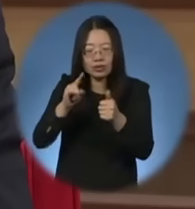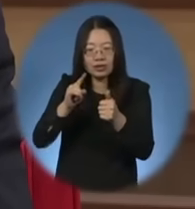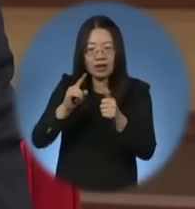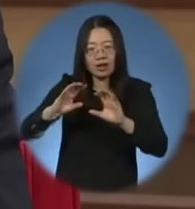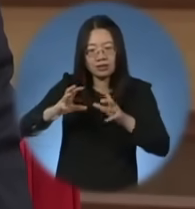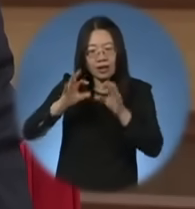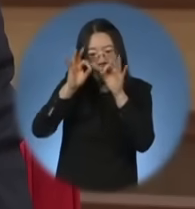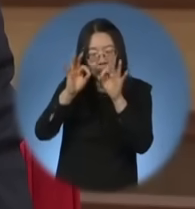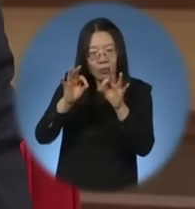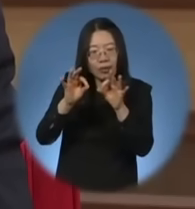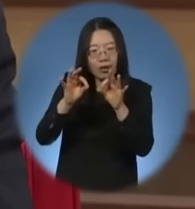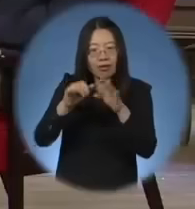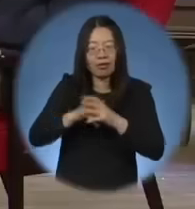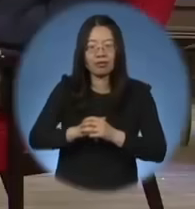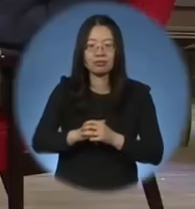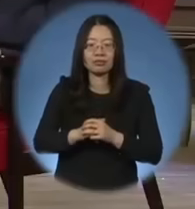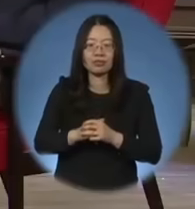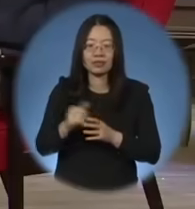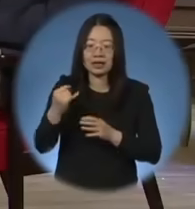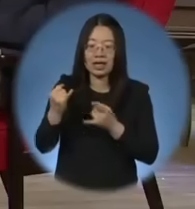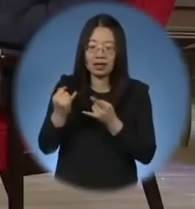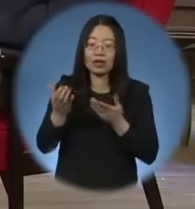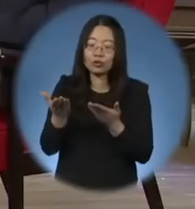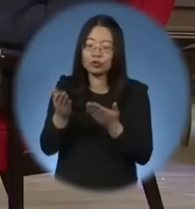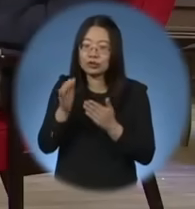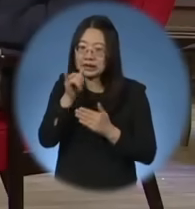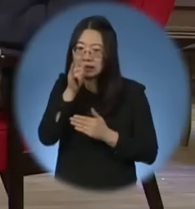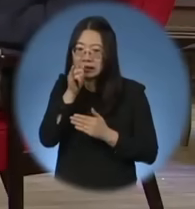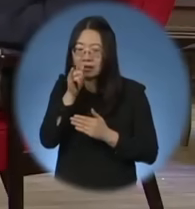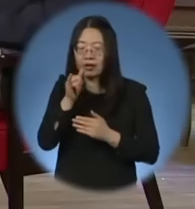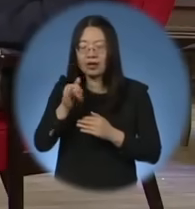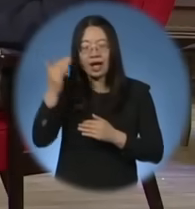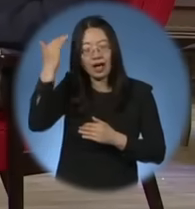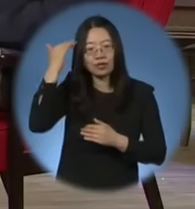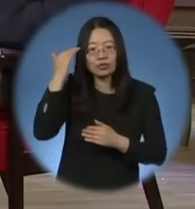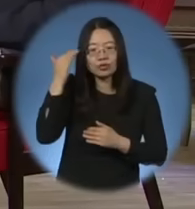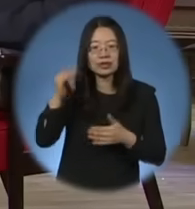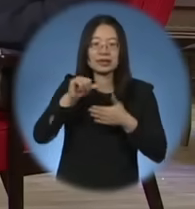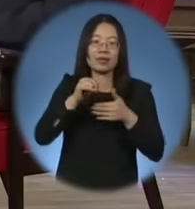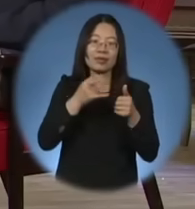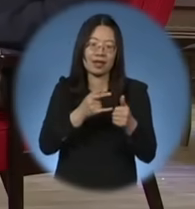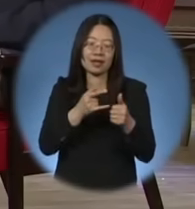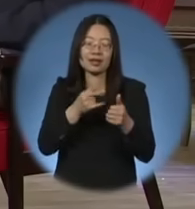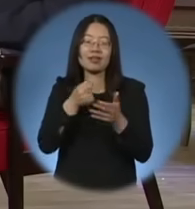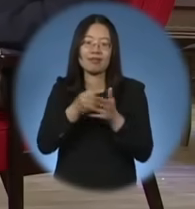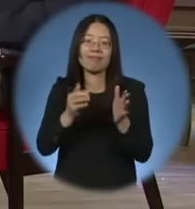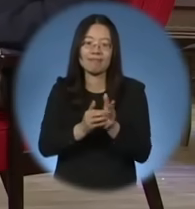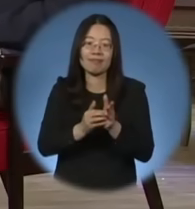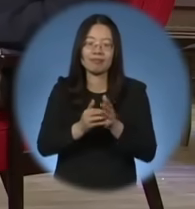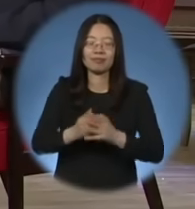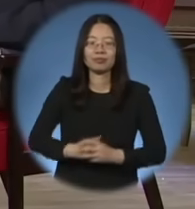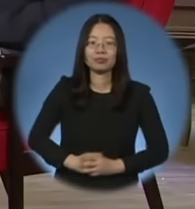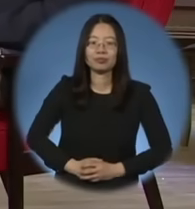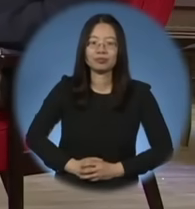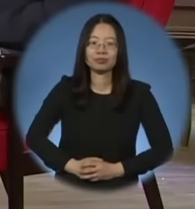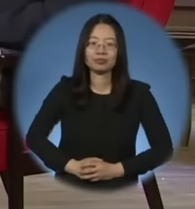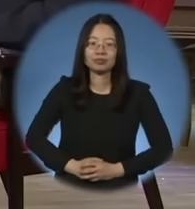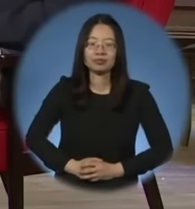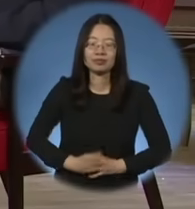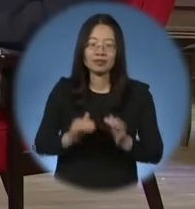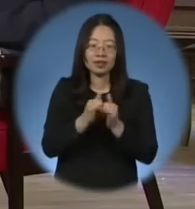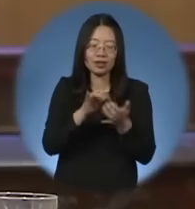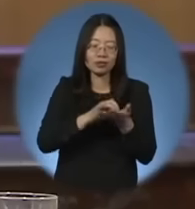어떤 집 어떤 나라에는 막 딸한테 주는 것도 있어요 근데 한국은 장남으로 이렇게 옮기는 거